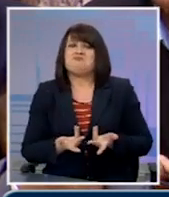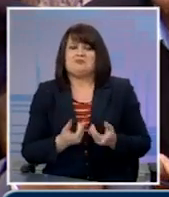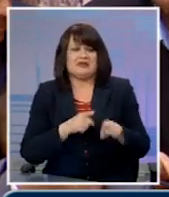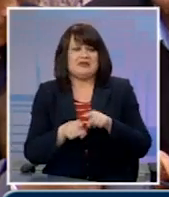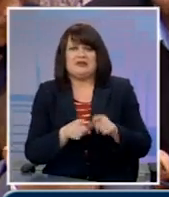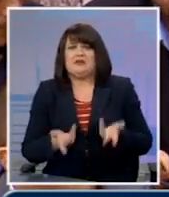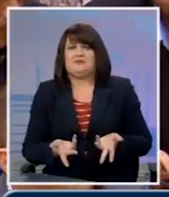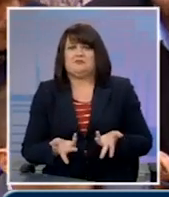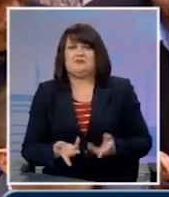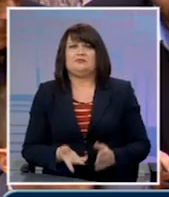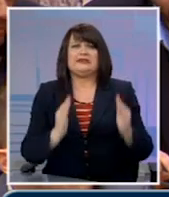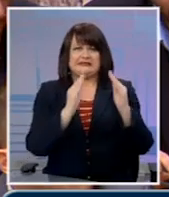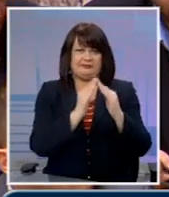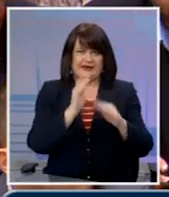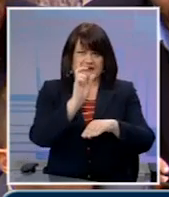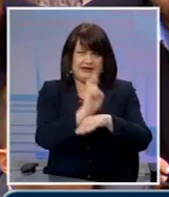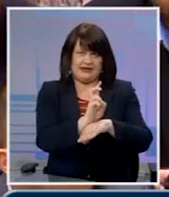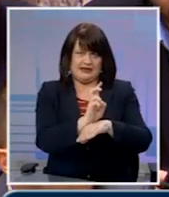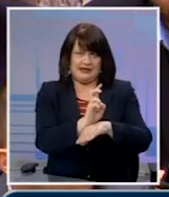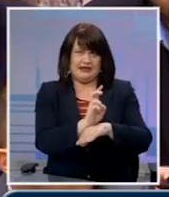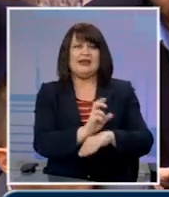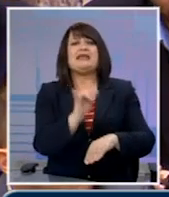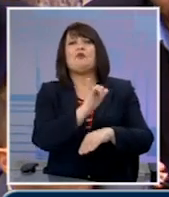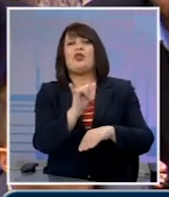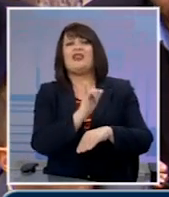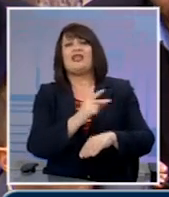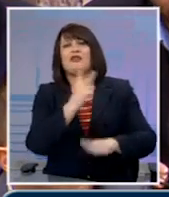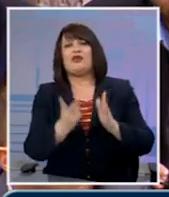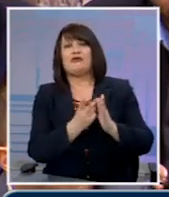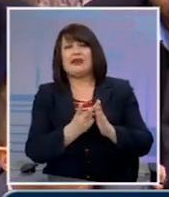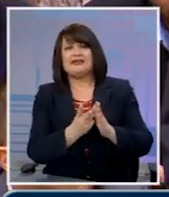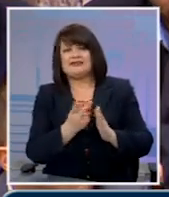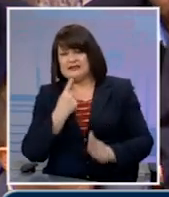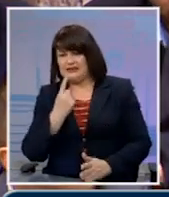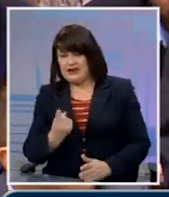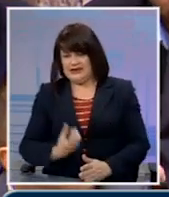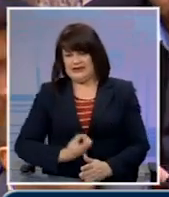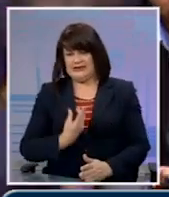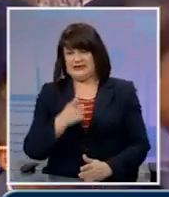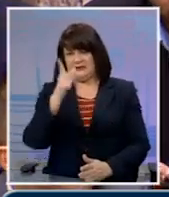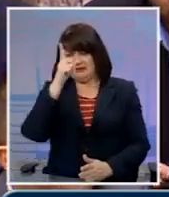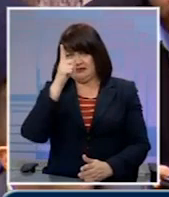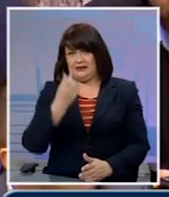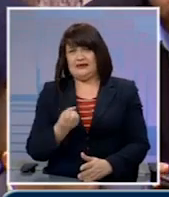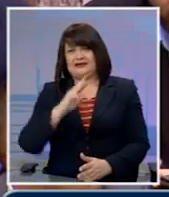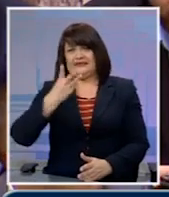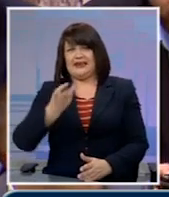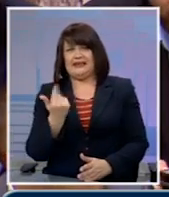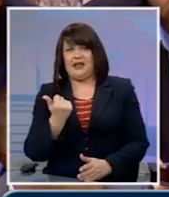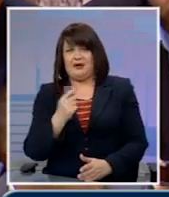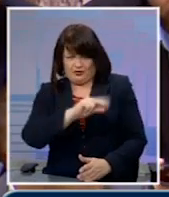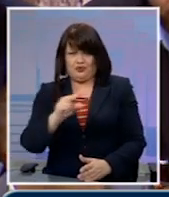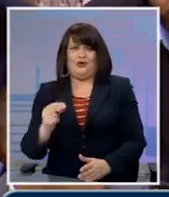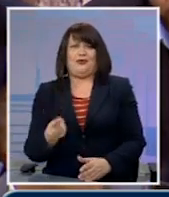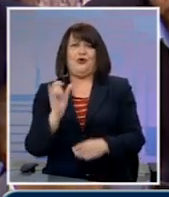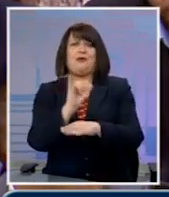έχεις υποθηκεύσει το σπίτι σου δύο φορές και να λες ότι είσαι υπερήφανος ότι δεν το υποθηκεύει τρίτη και πράγματι είναι